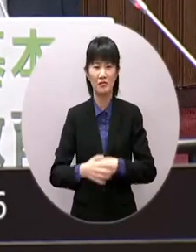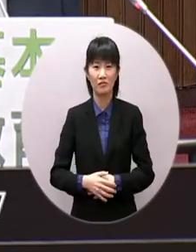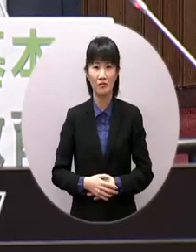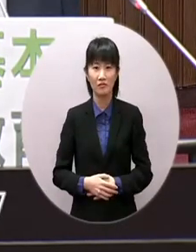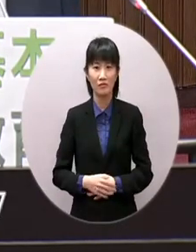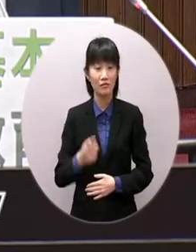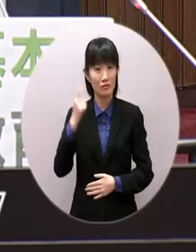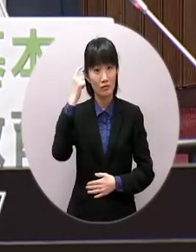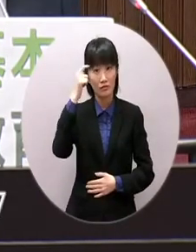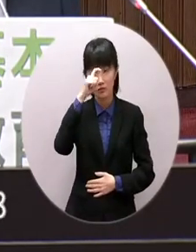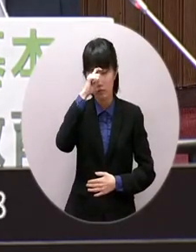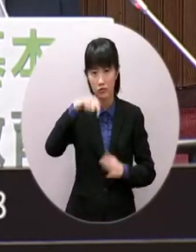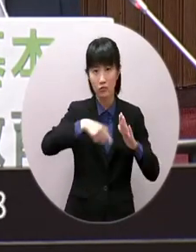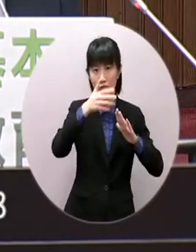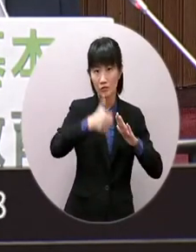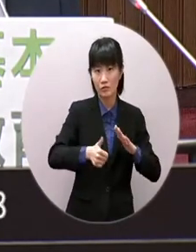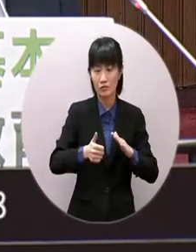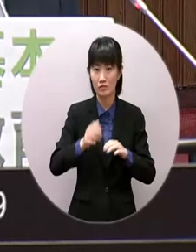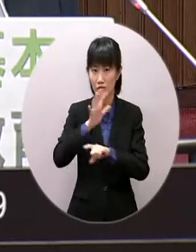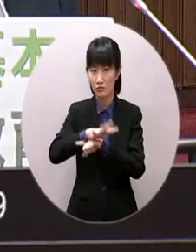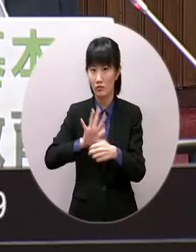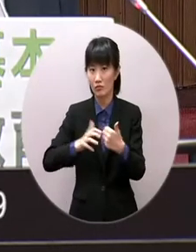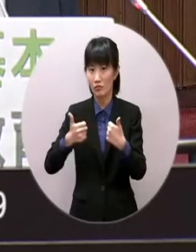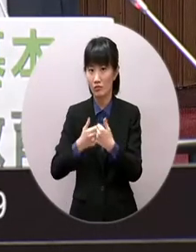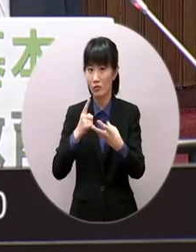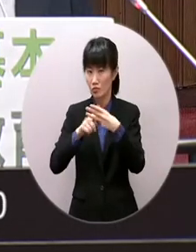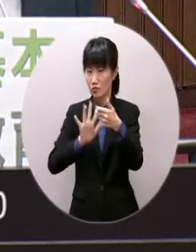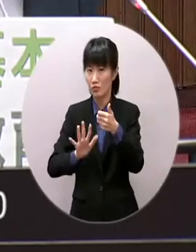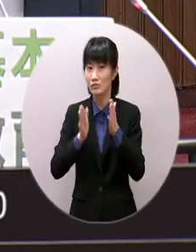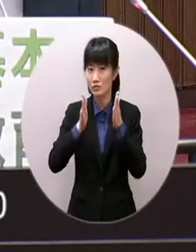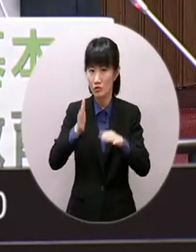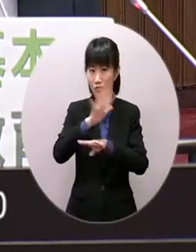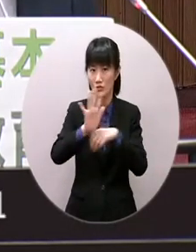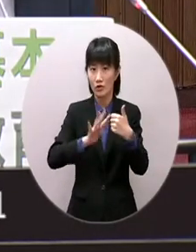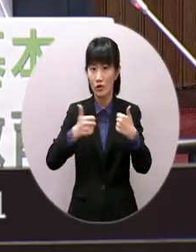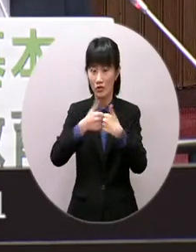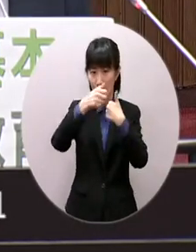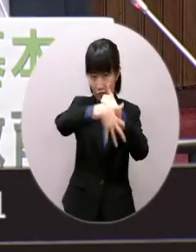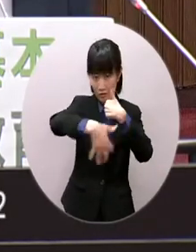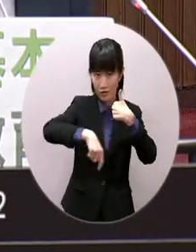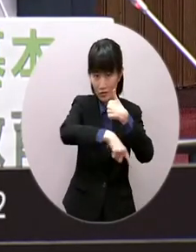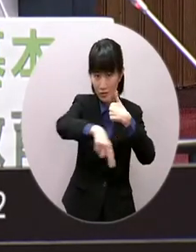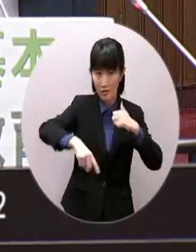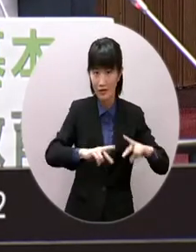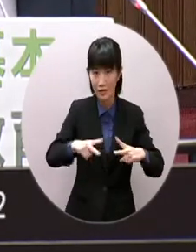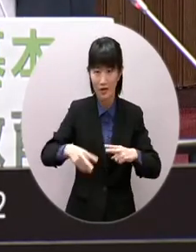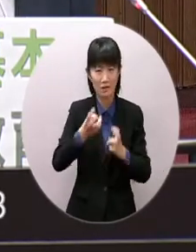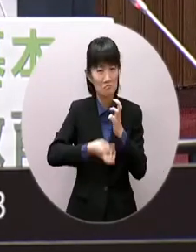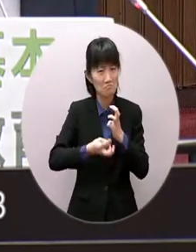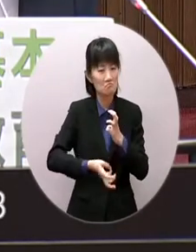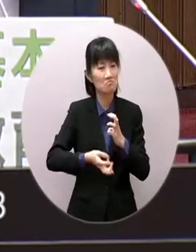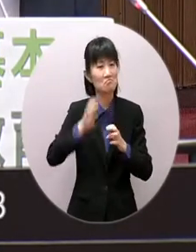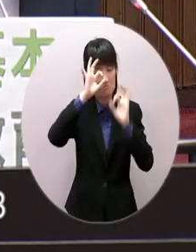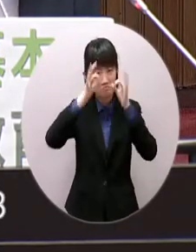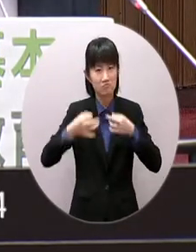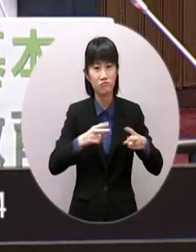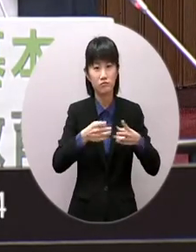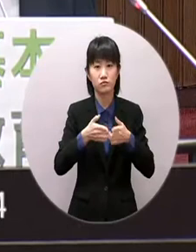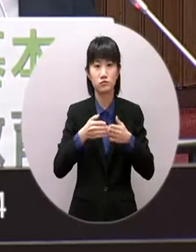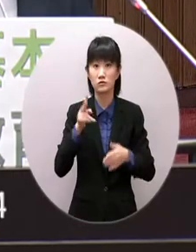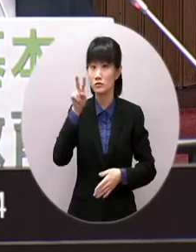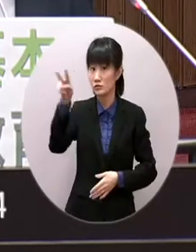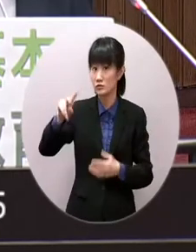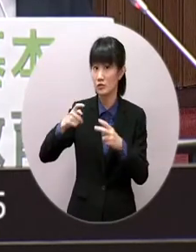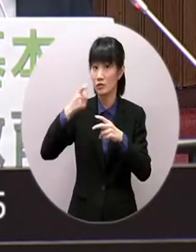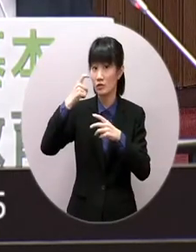托院长还有农委会主委，针对农委会改组我们真的要仔细的去思考。比如说 我们去看欧盟，